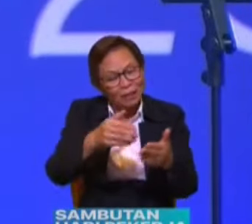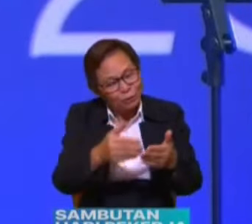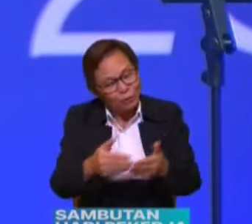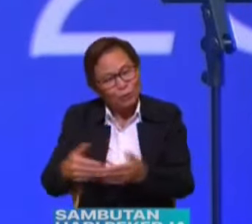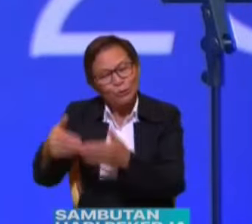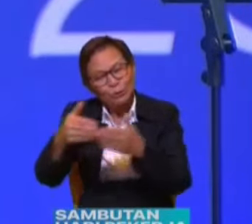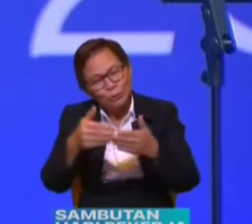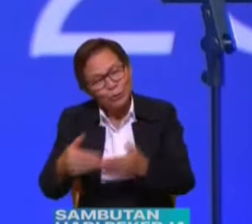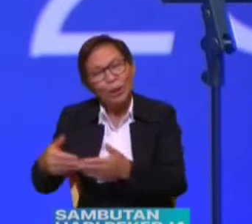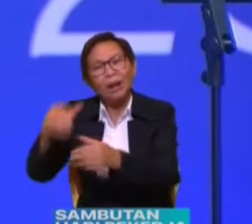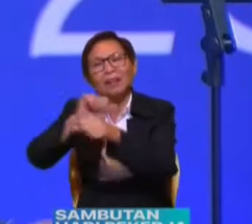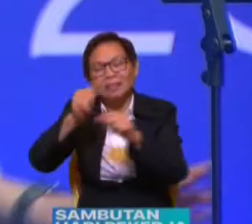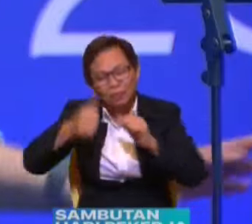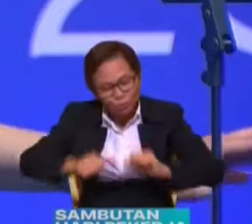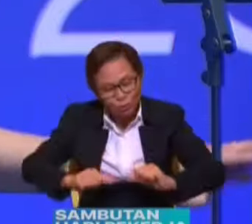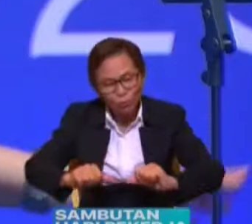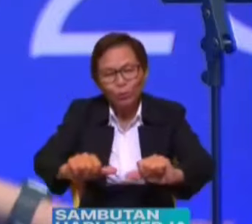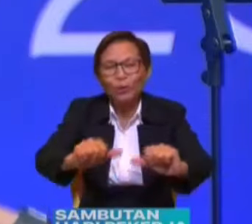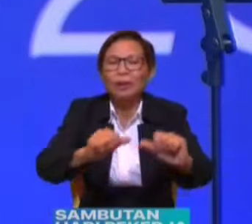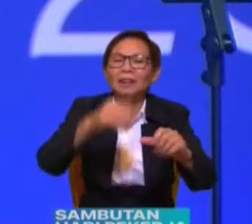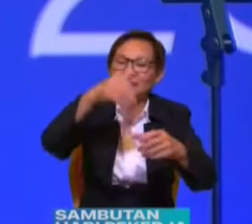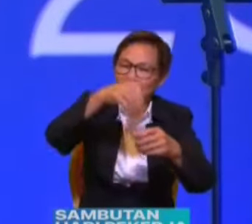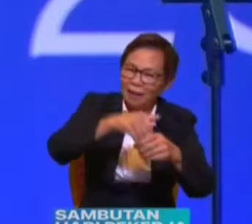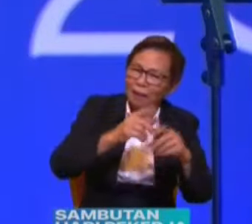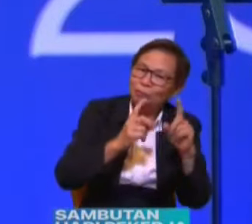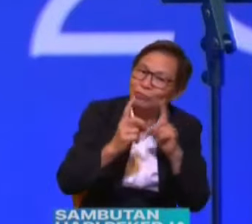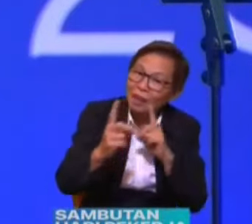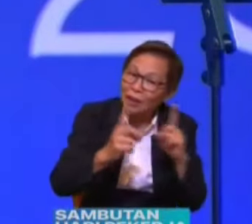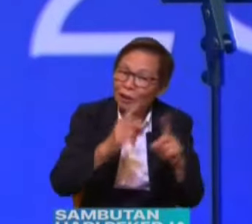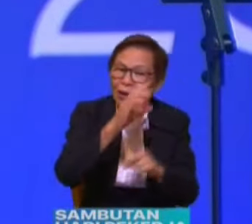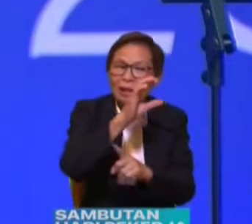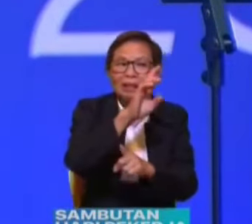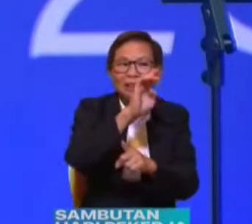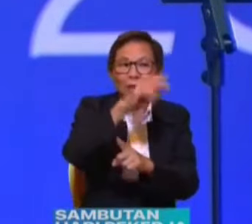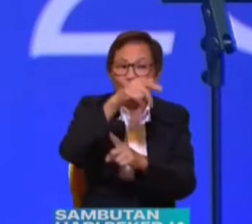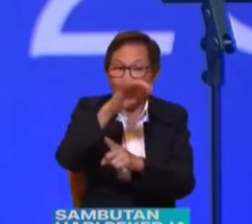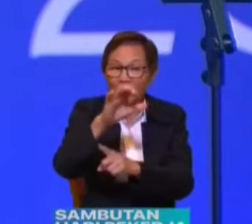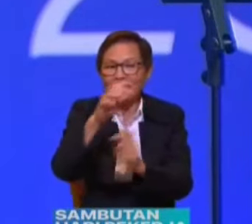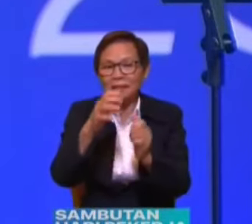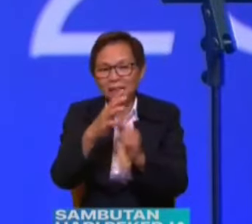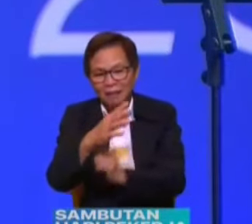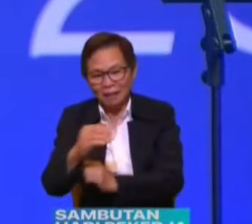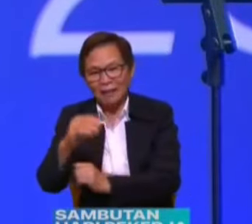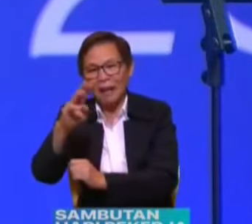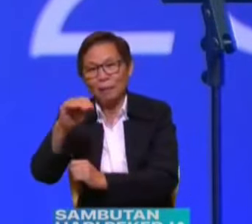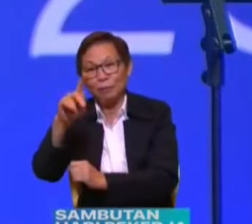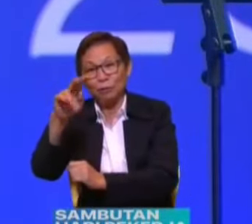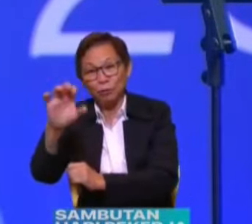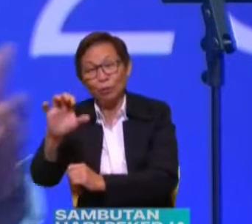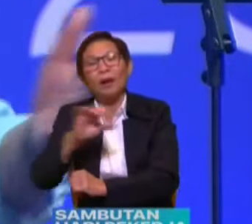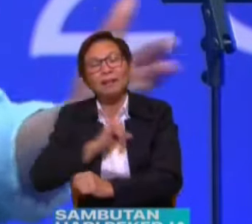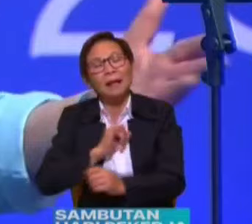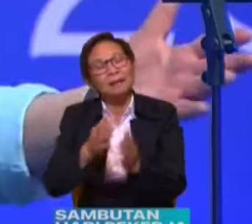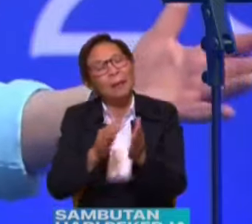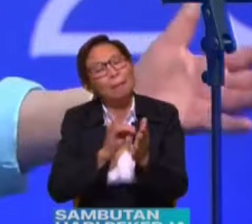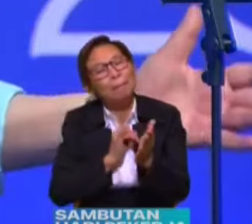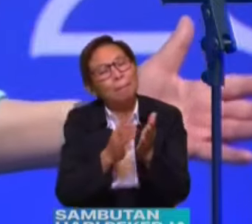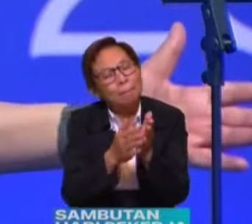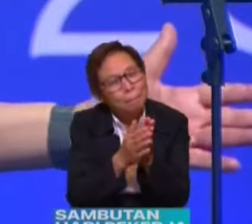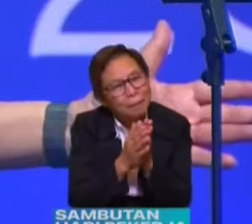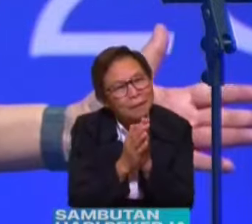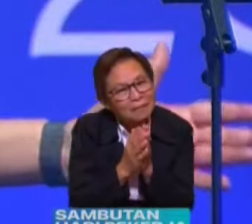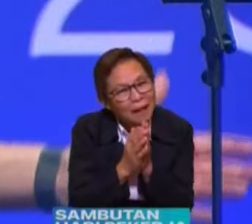yang berterusan. Dalam dialog QPEX dan MTUC, kita akan pastikan dan saya minta kalau